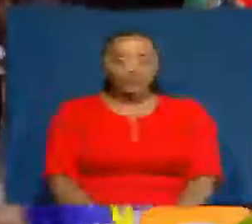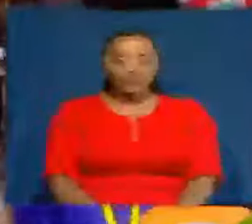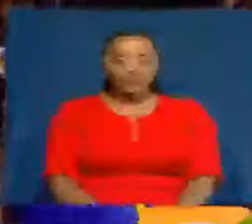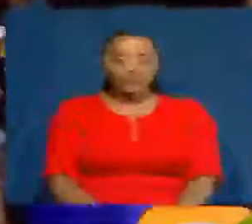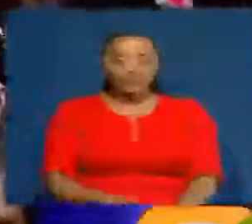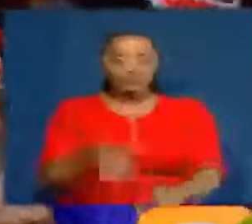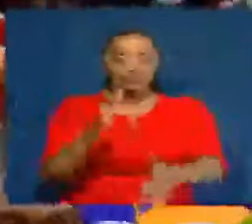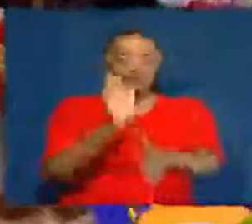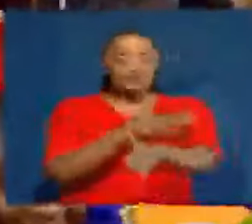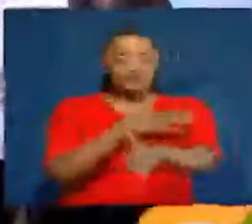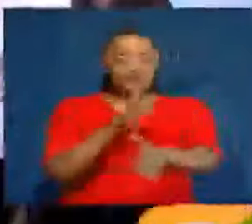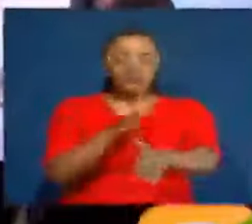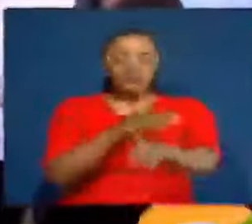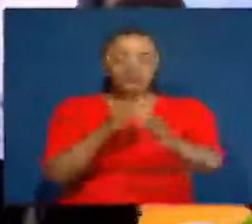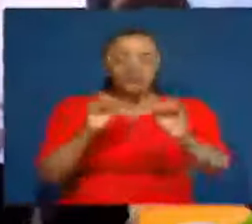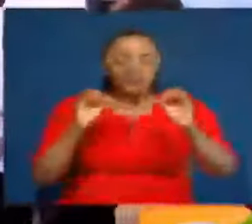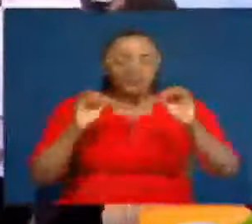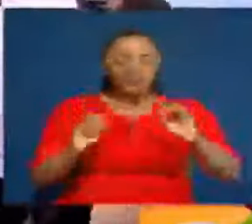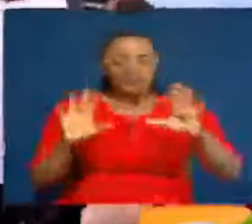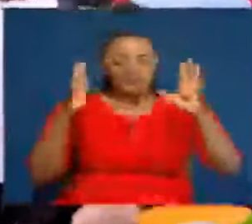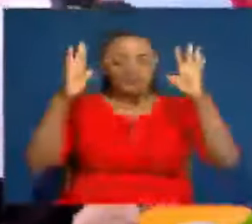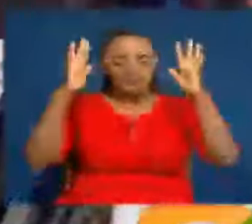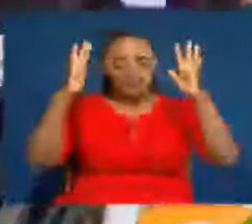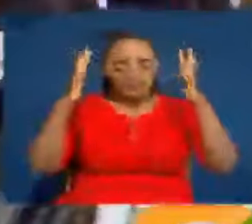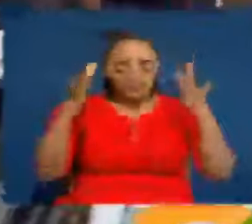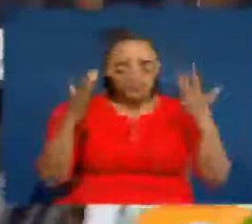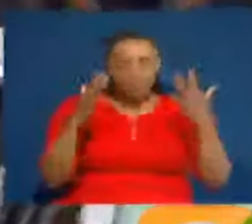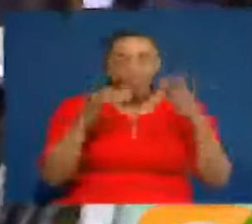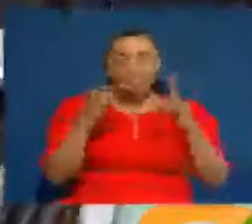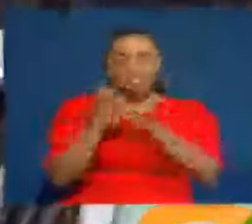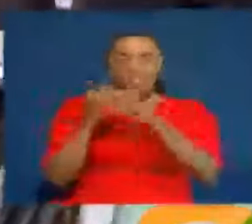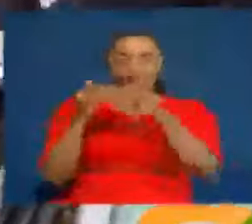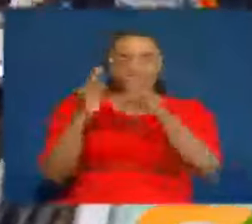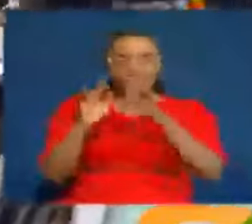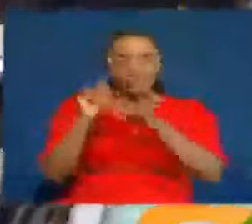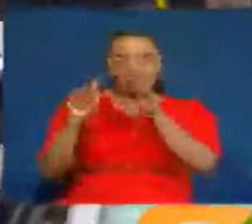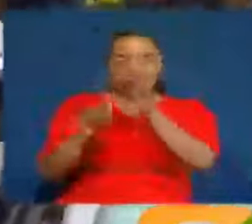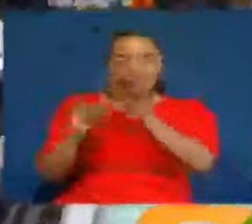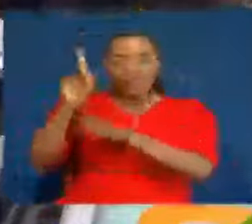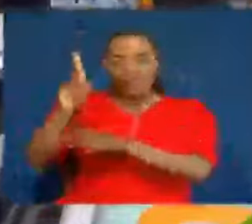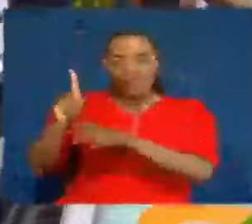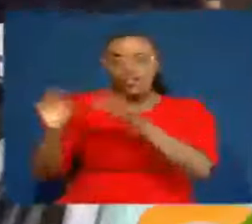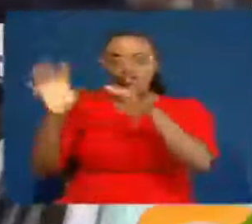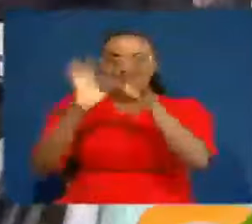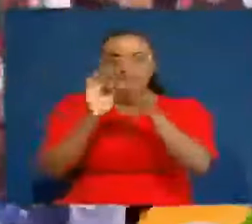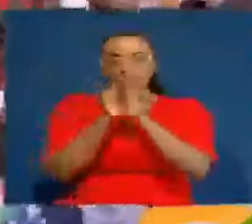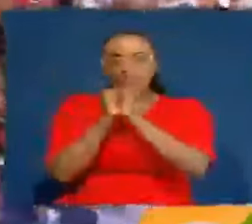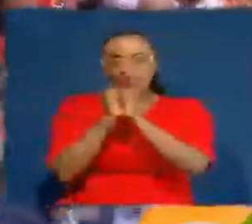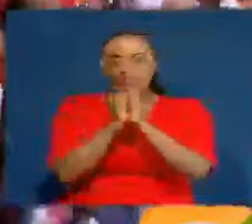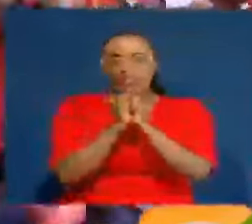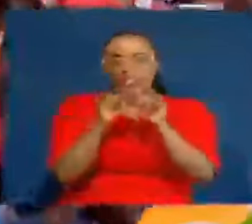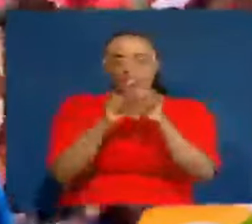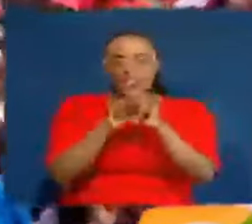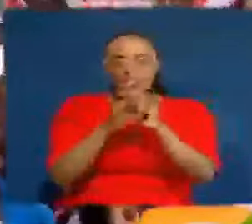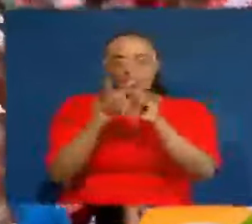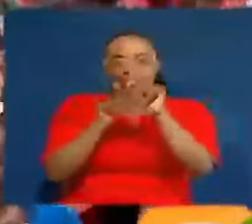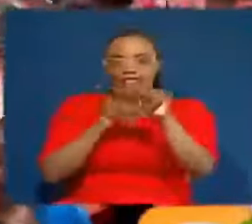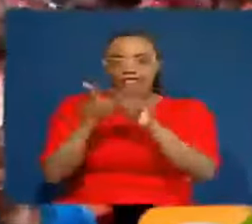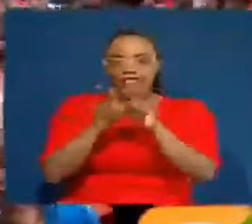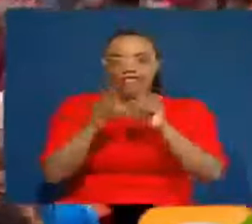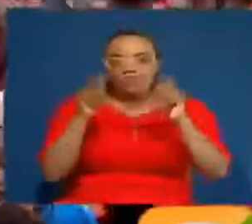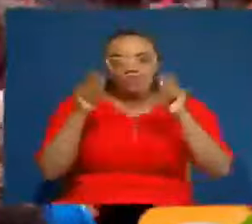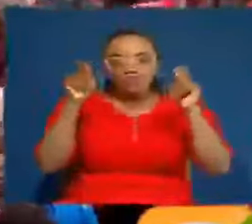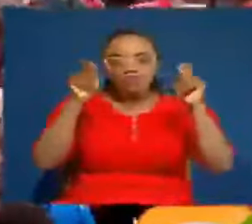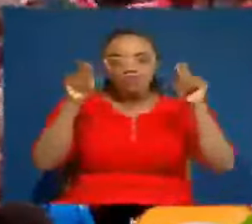Kwa nyimbo, shangwe na nderemo, viongozi mbalimbali wa kidini wakiungana kwa pamoja na kuanza safari ya maandamano